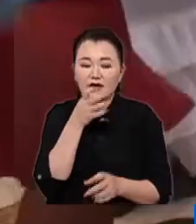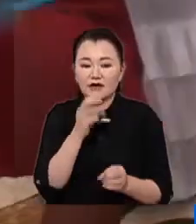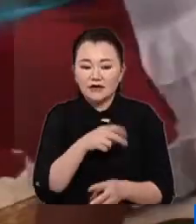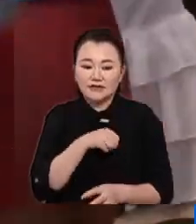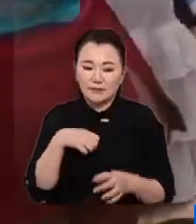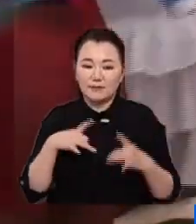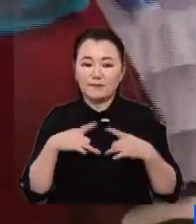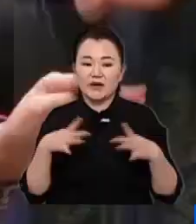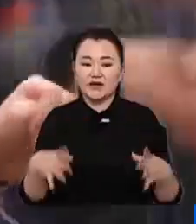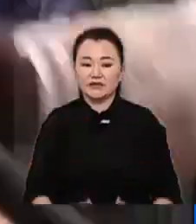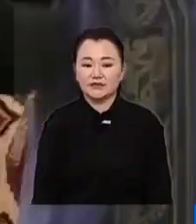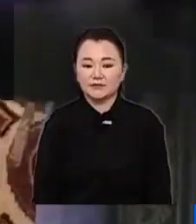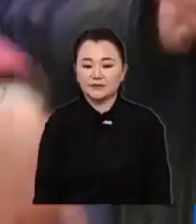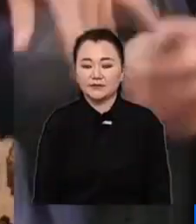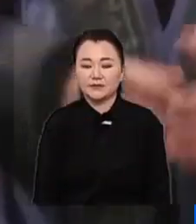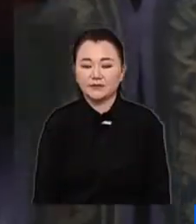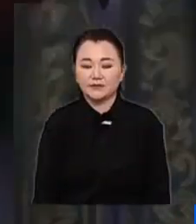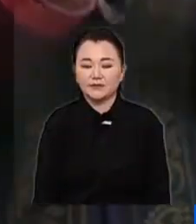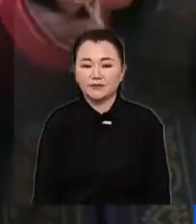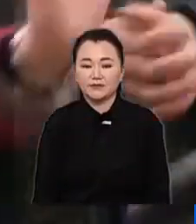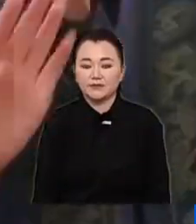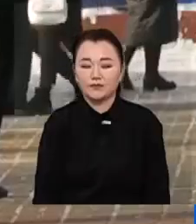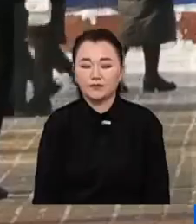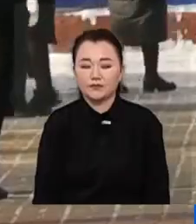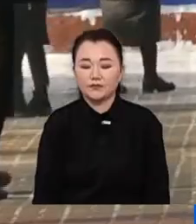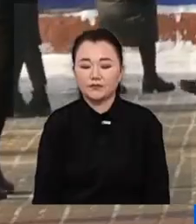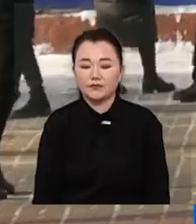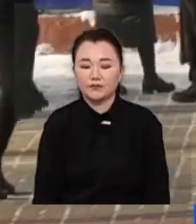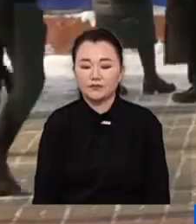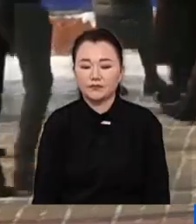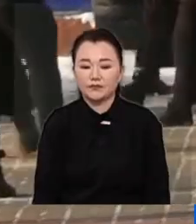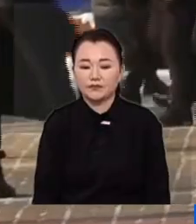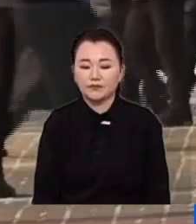и сам праздник. Нина Шапко, Елена Досова, Информбюро.